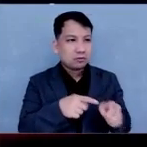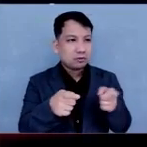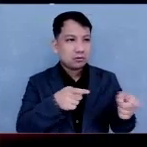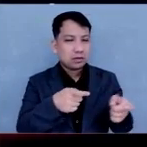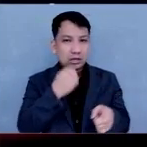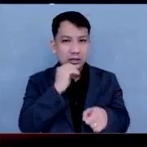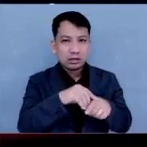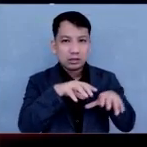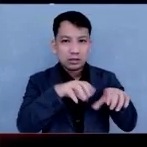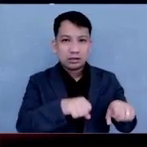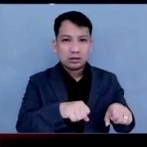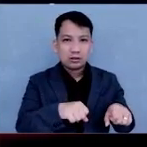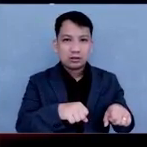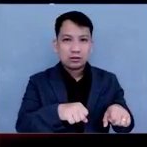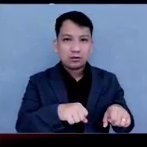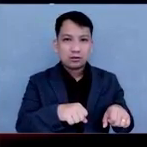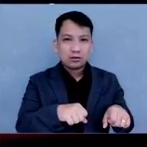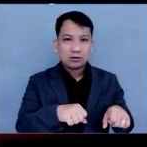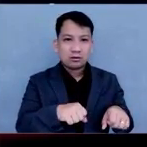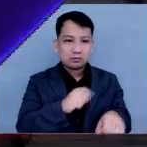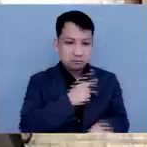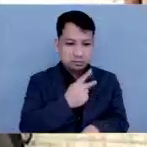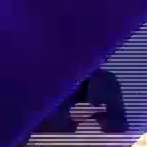kaagad. Nagpa-power tripping na po sila.